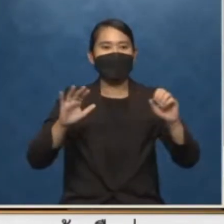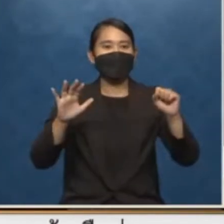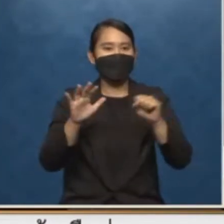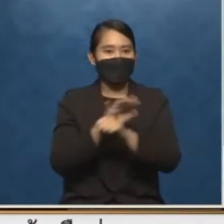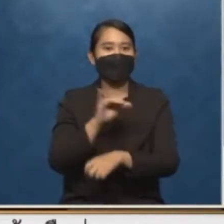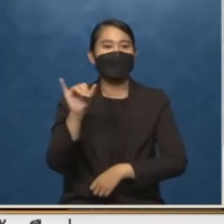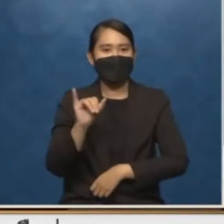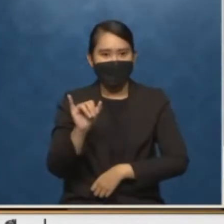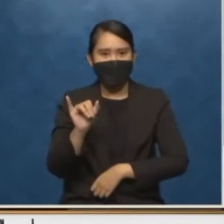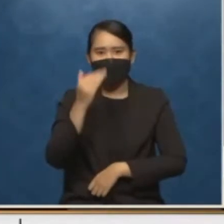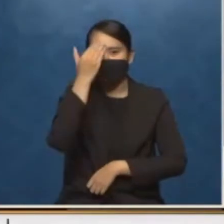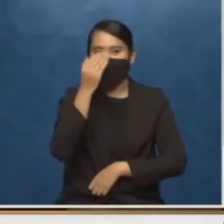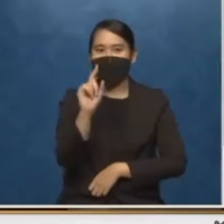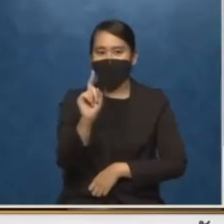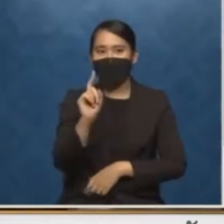ราะก็มีปัญหา